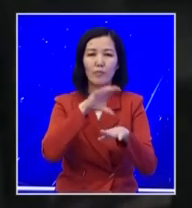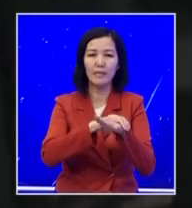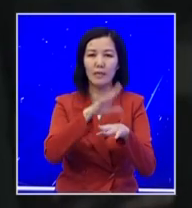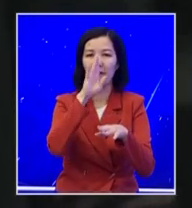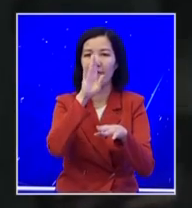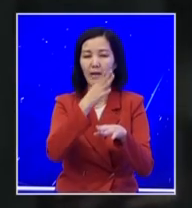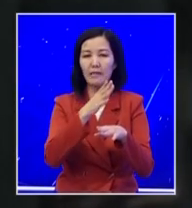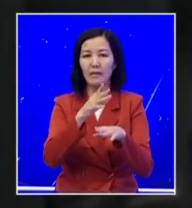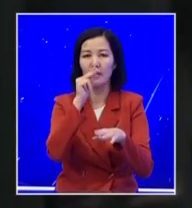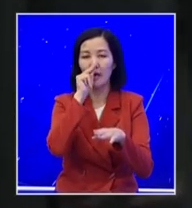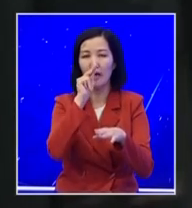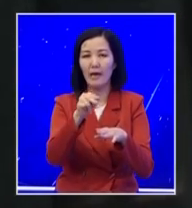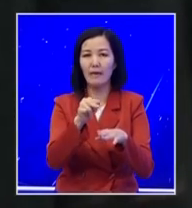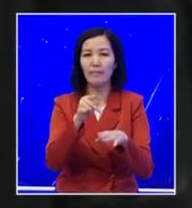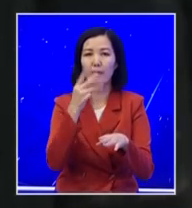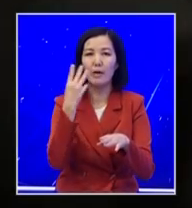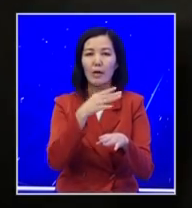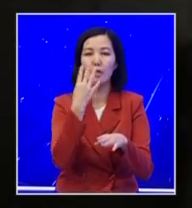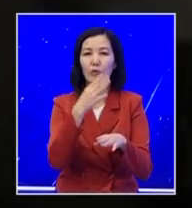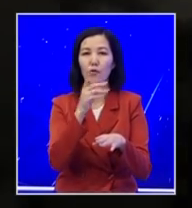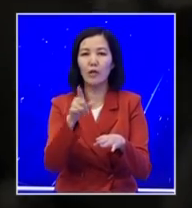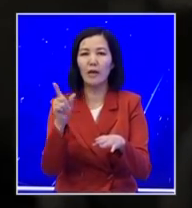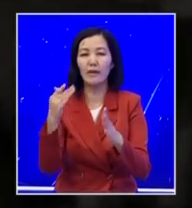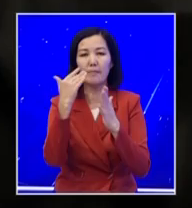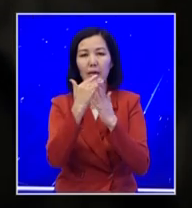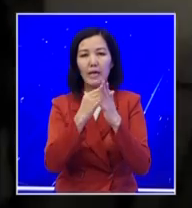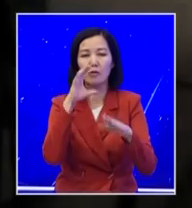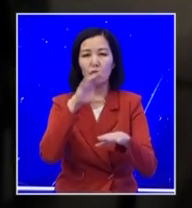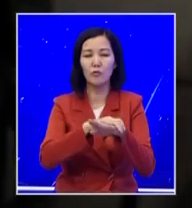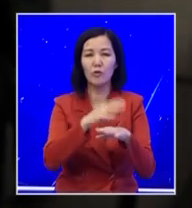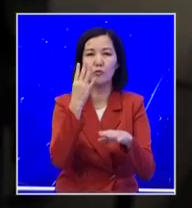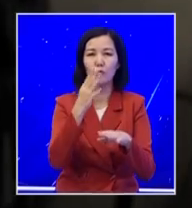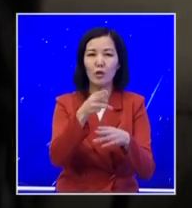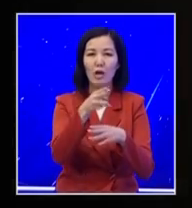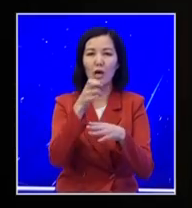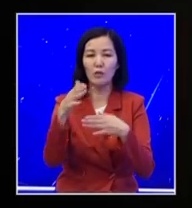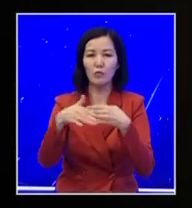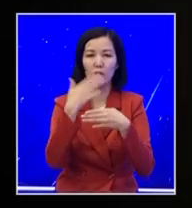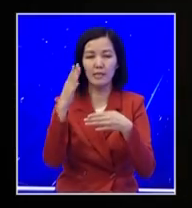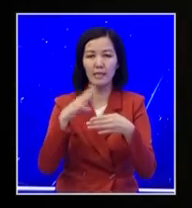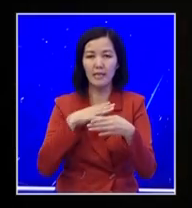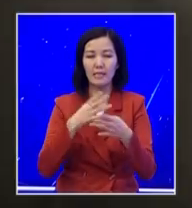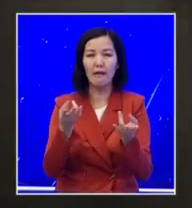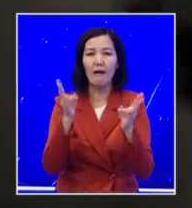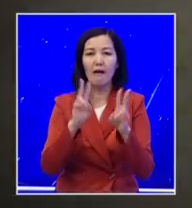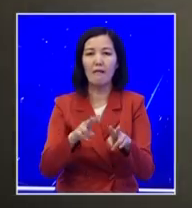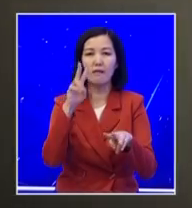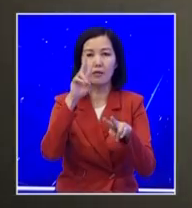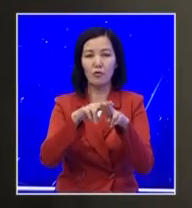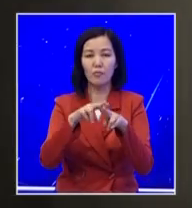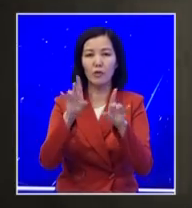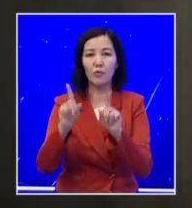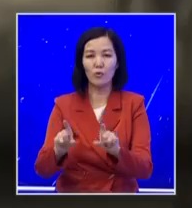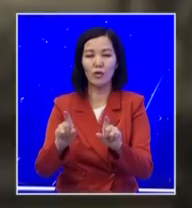тағылды. Дәл осы жылы бірден 44 алаш ордашы тұтқындалып, оның төртеуі ату жазасына кесілген, қалғандары түрмеге